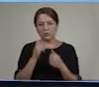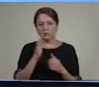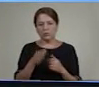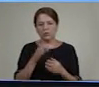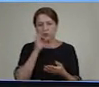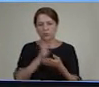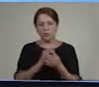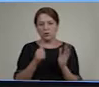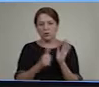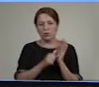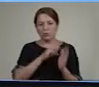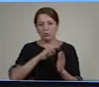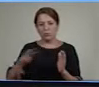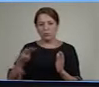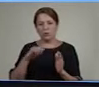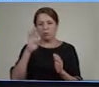Natijada